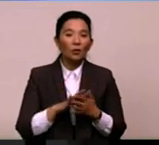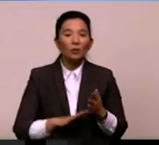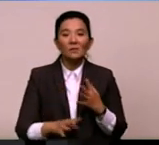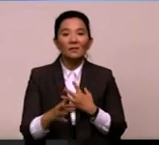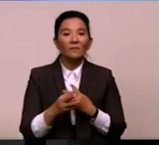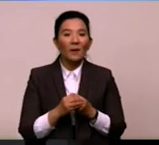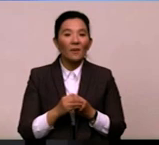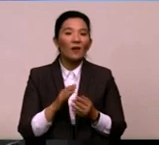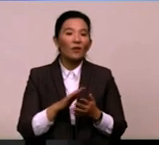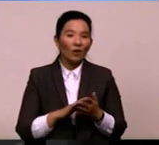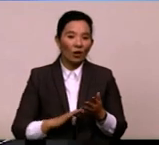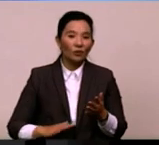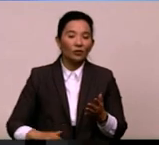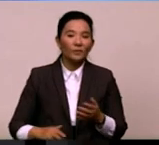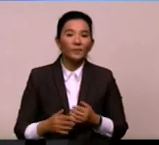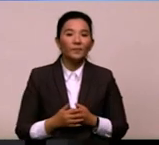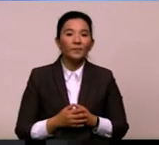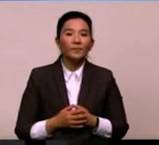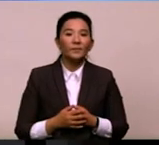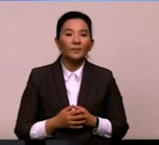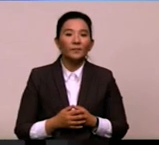вами дальше.